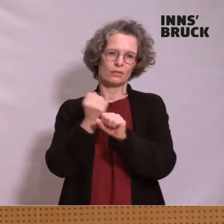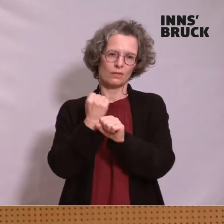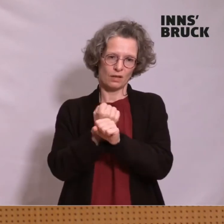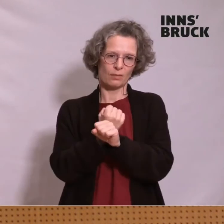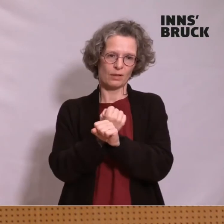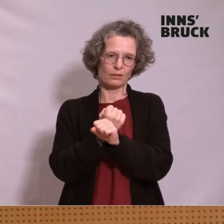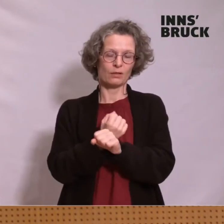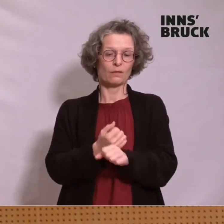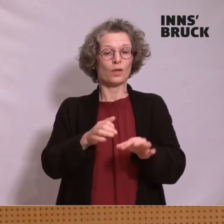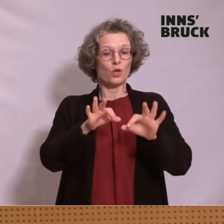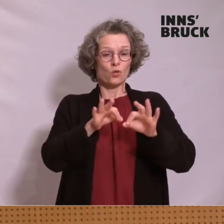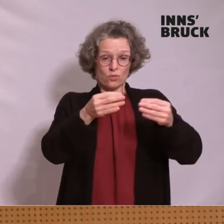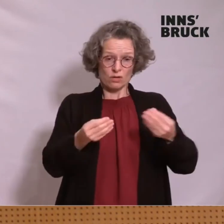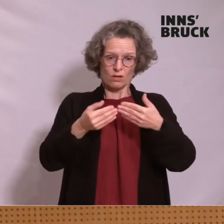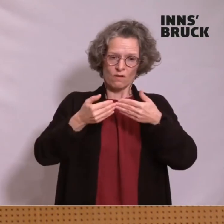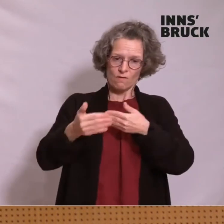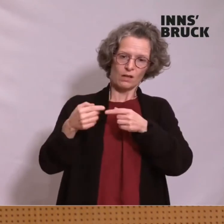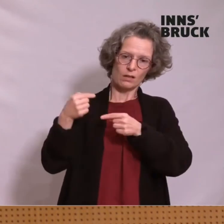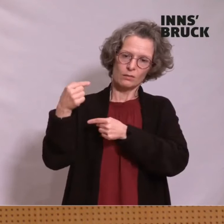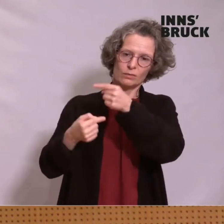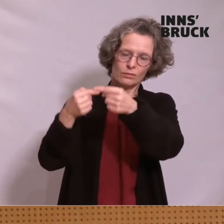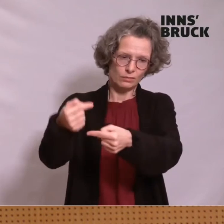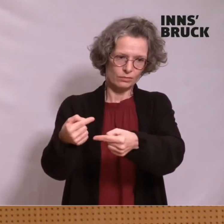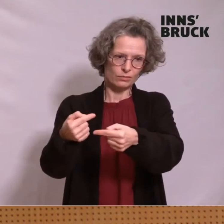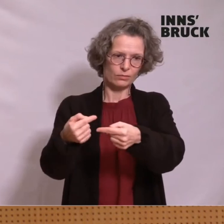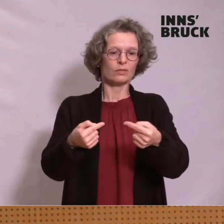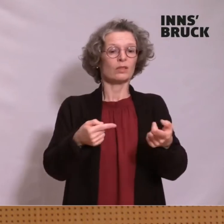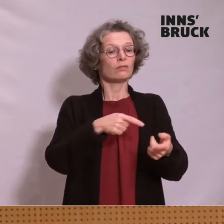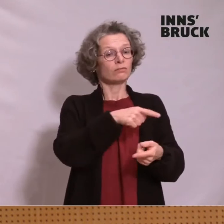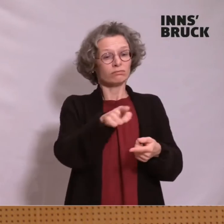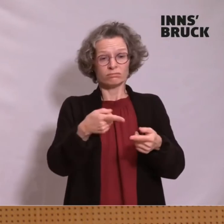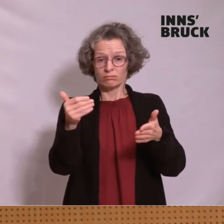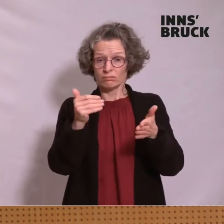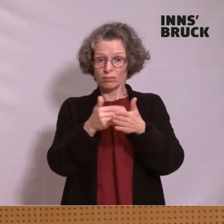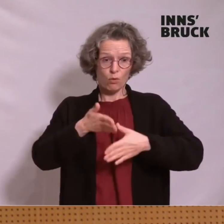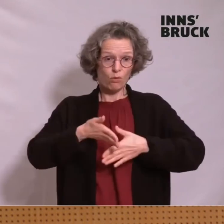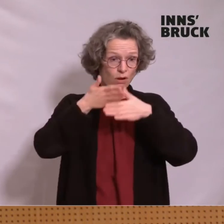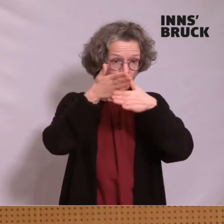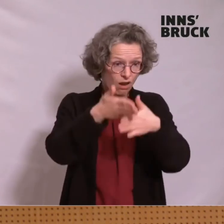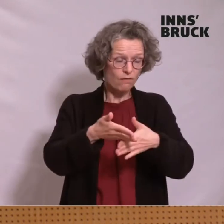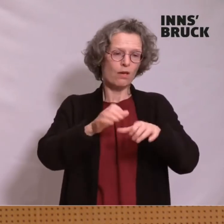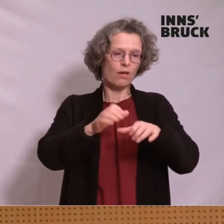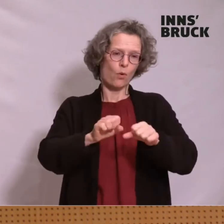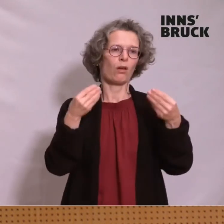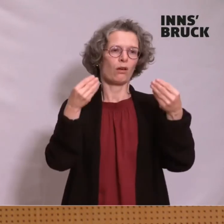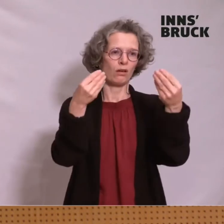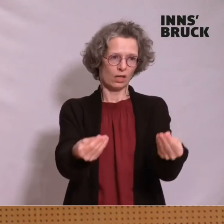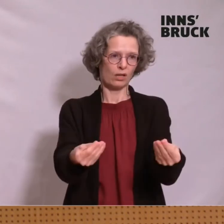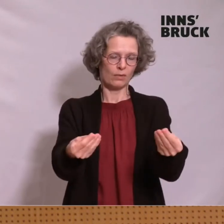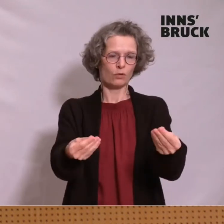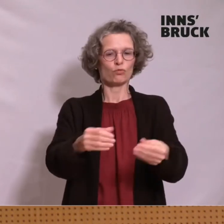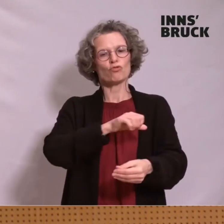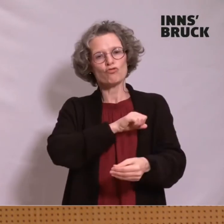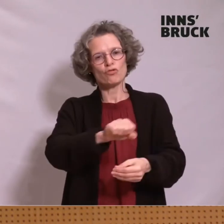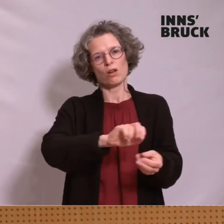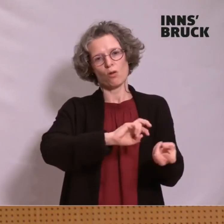vorzuführen, Hilfe, wo notwendig ermöglichen und rasch und unkompliziert umsetzen.